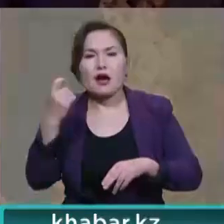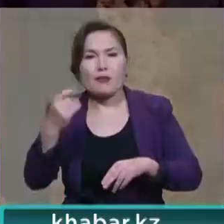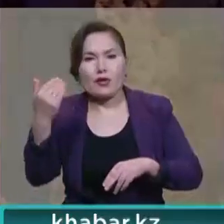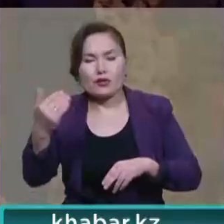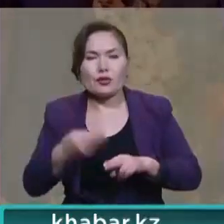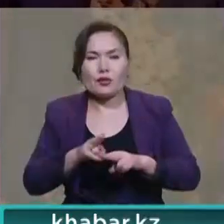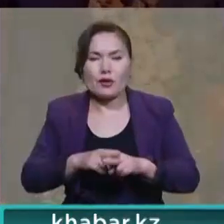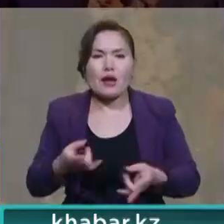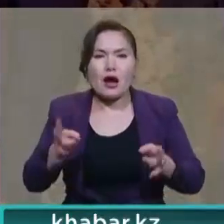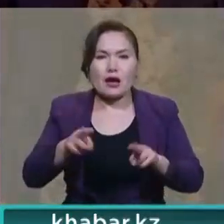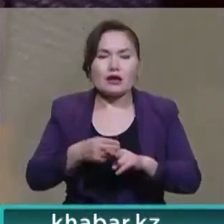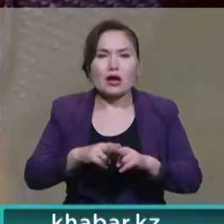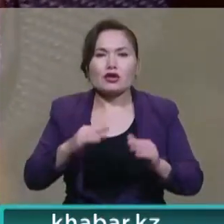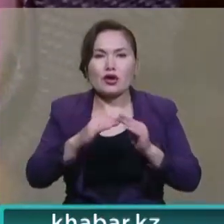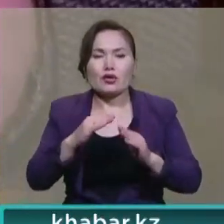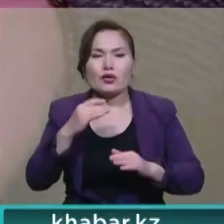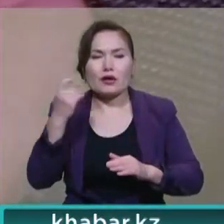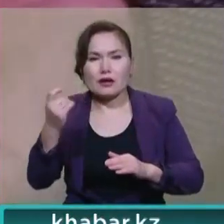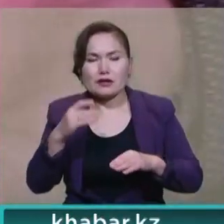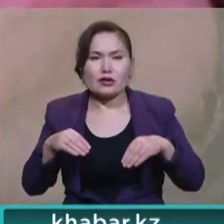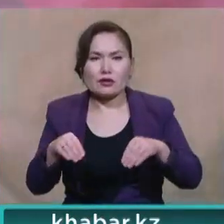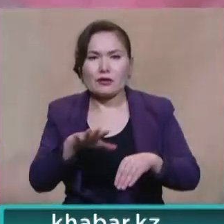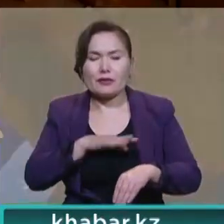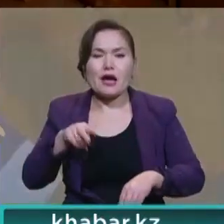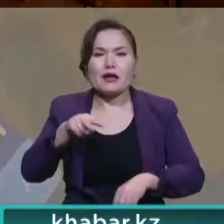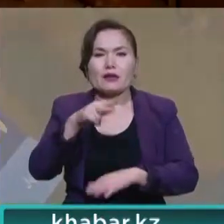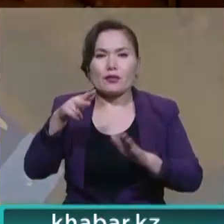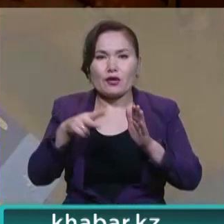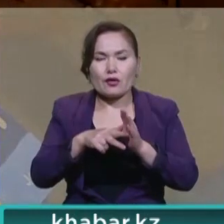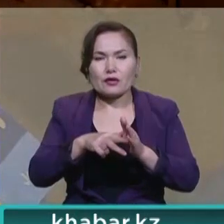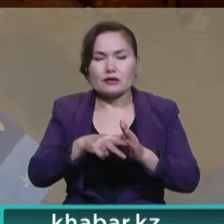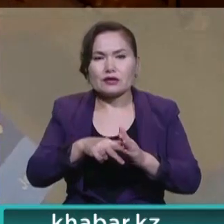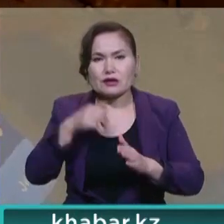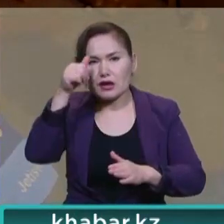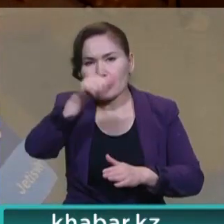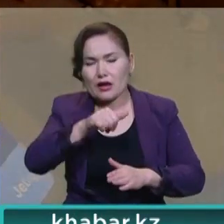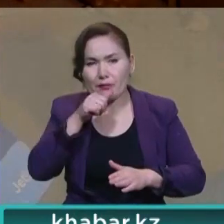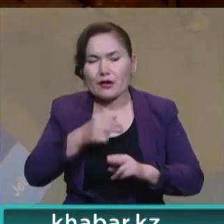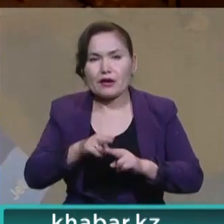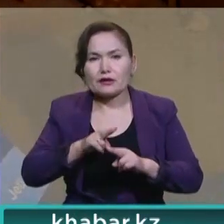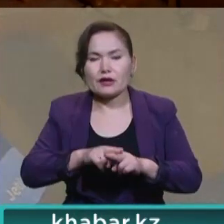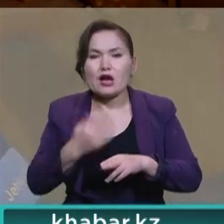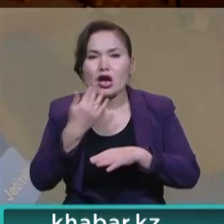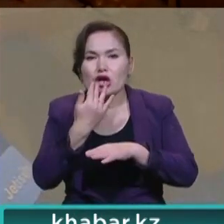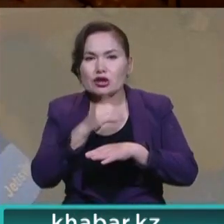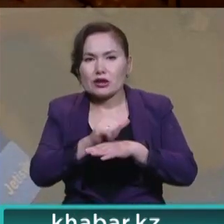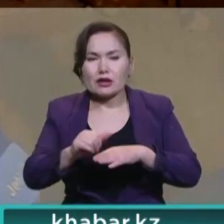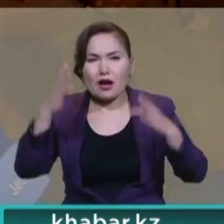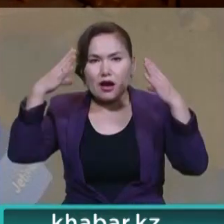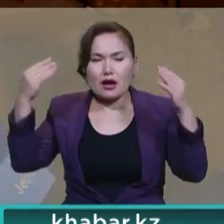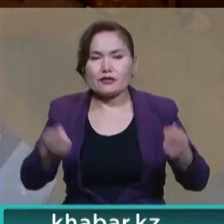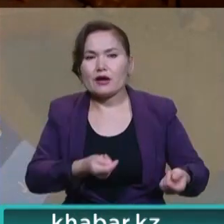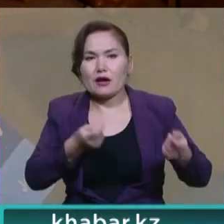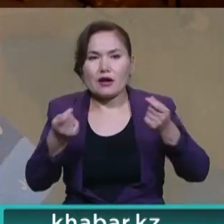болса, қалғаны үй шаруашылығында. 2018 жылы 218 тонна Голландиядан тұқым келген, Санте